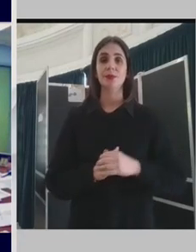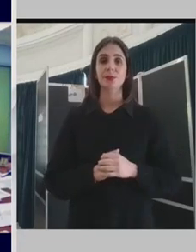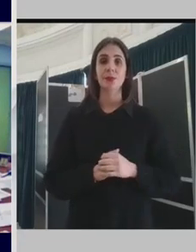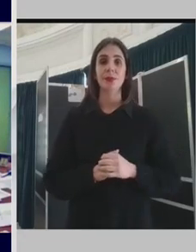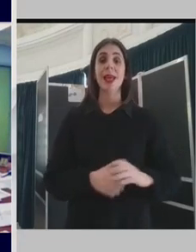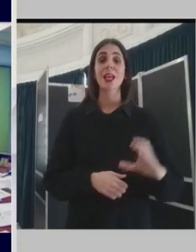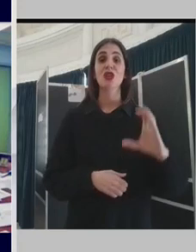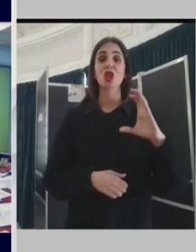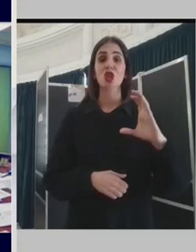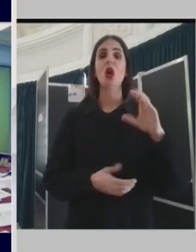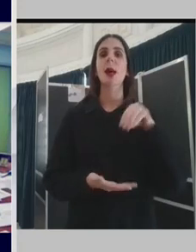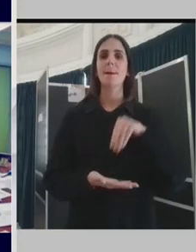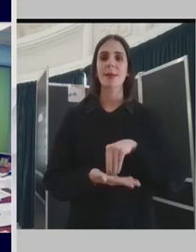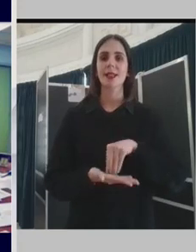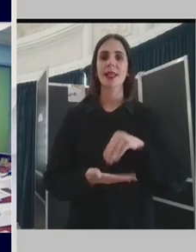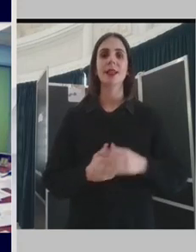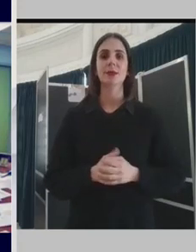Cerisola?